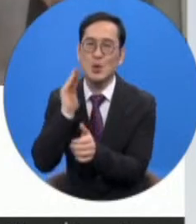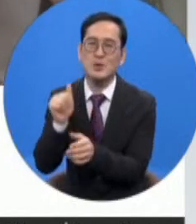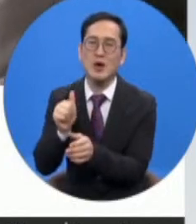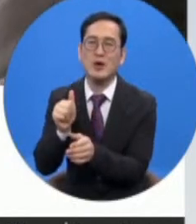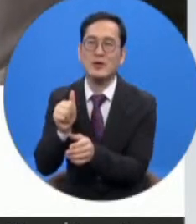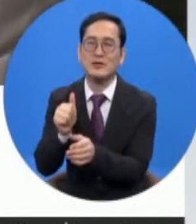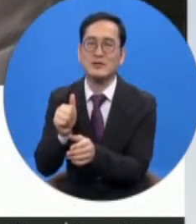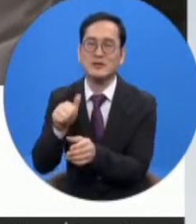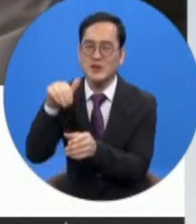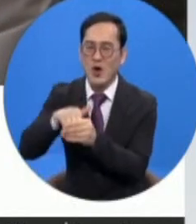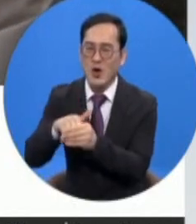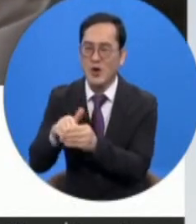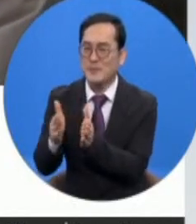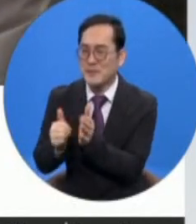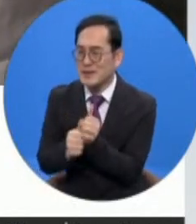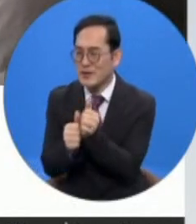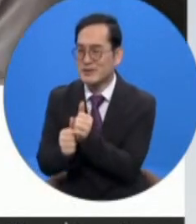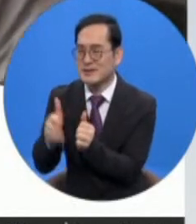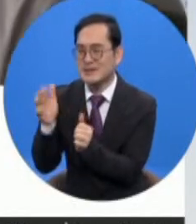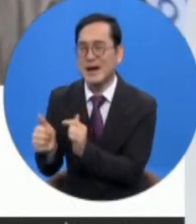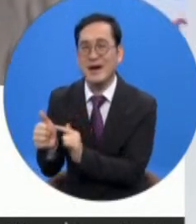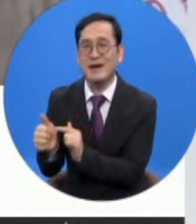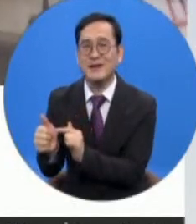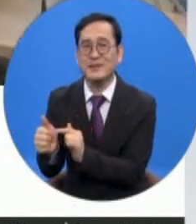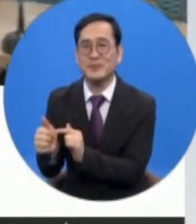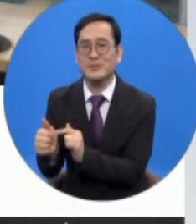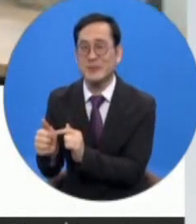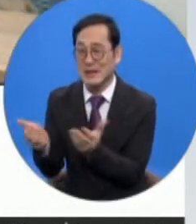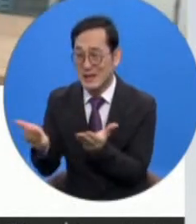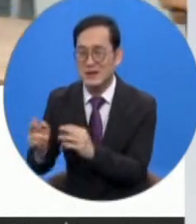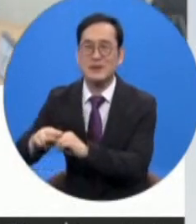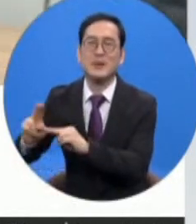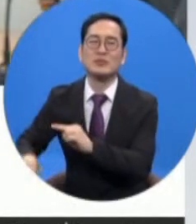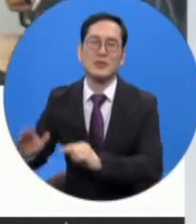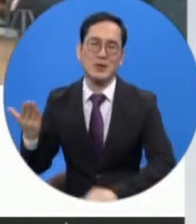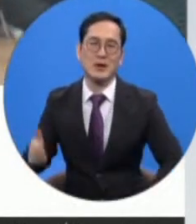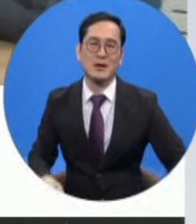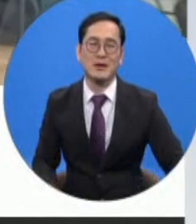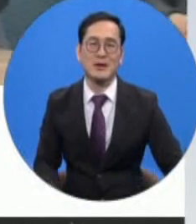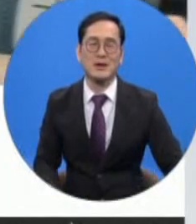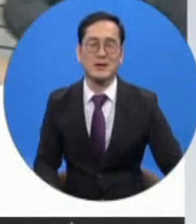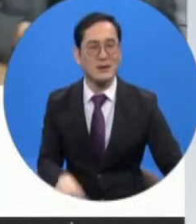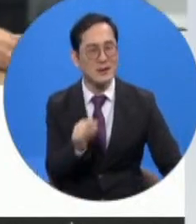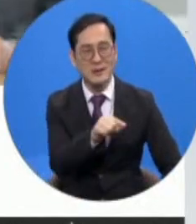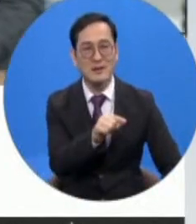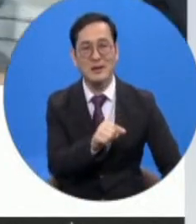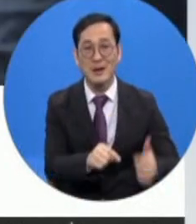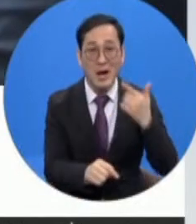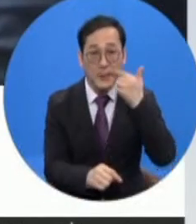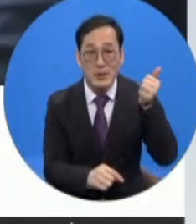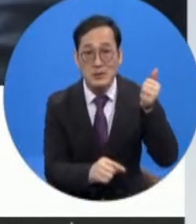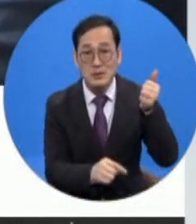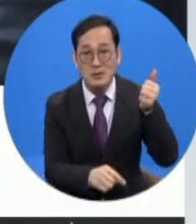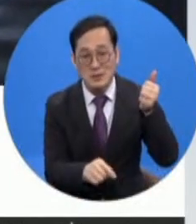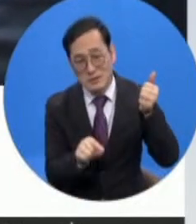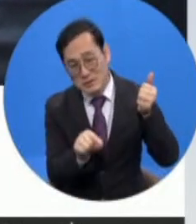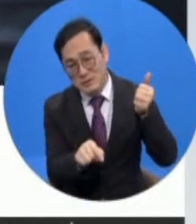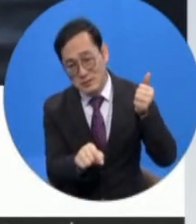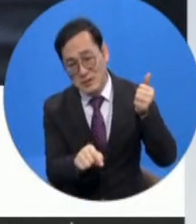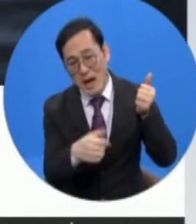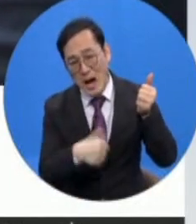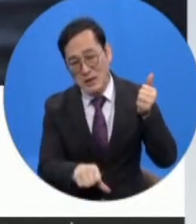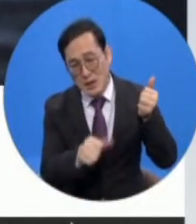상황실장직을 내려놓게 되는 상황까지 이르게 됐는데요. 지금 이재명 후보의 단순한 아들의 도덕적 일탈을 넘어서 범죄